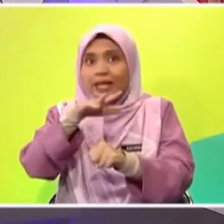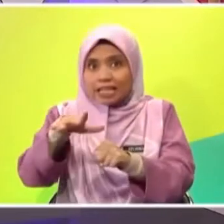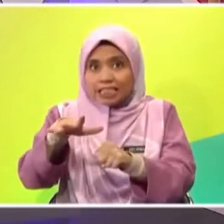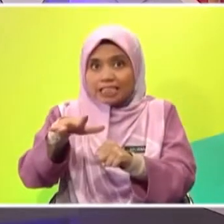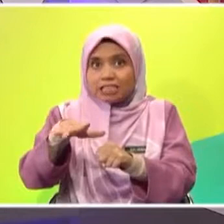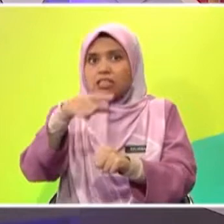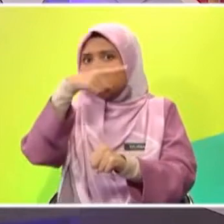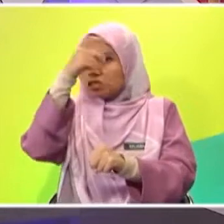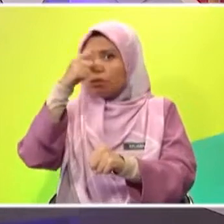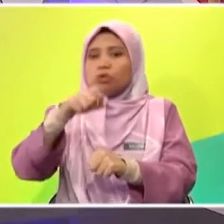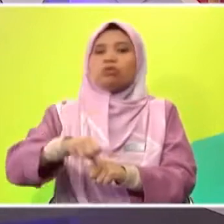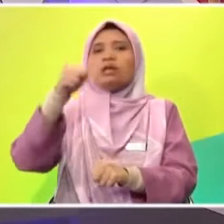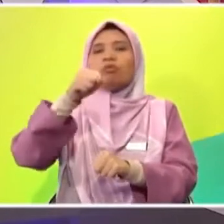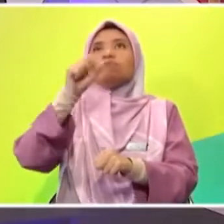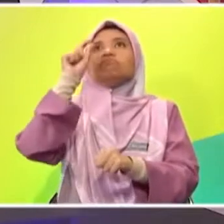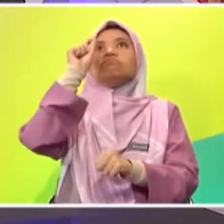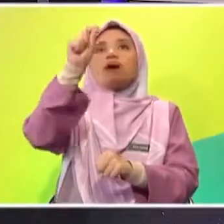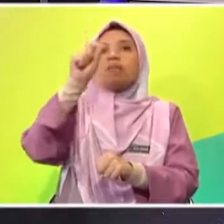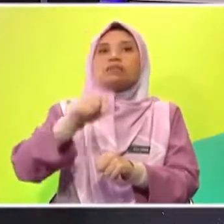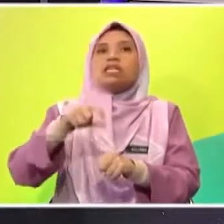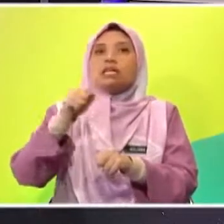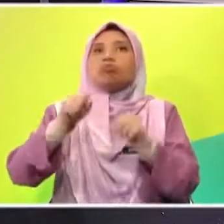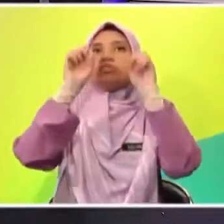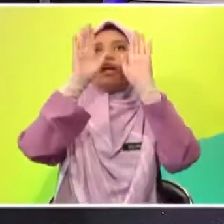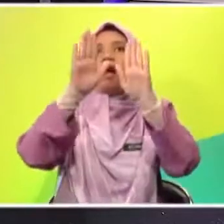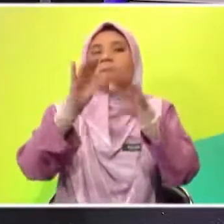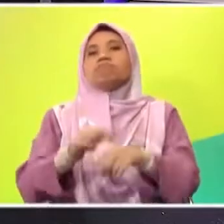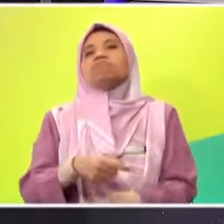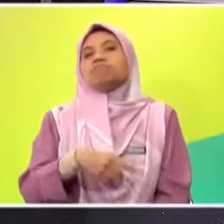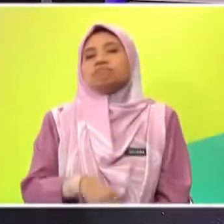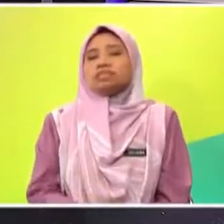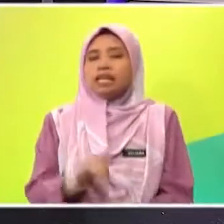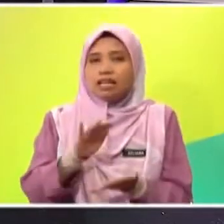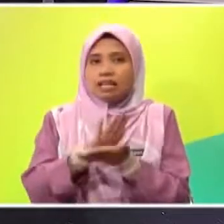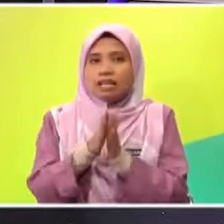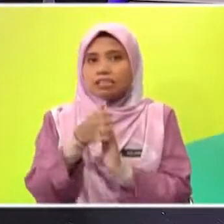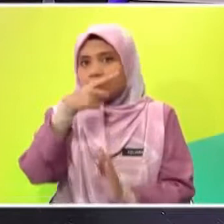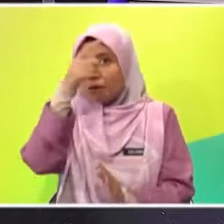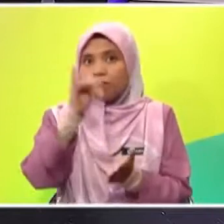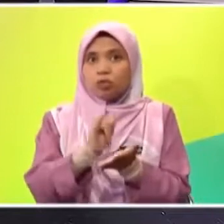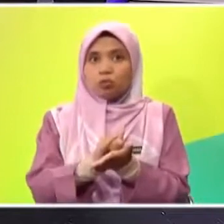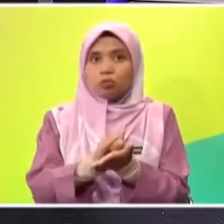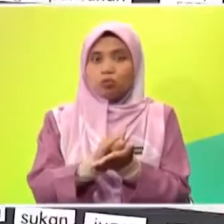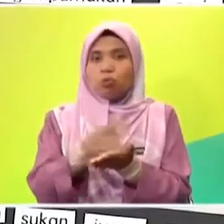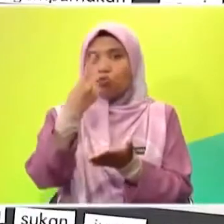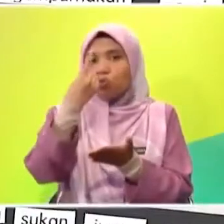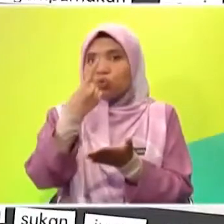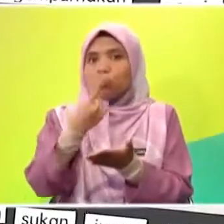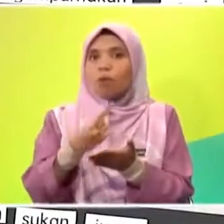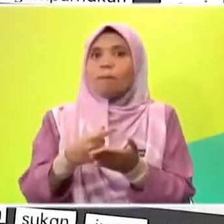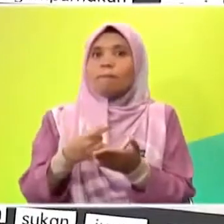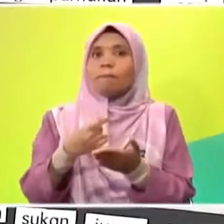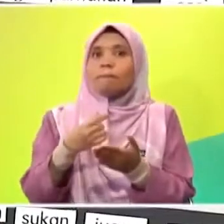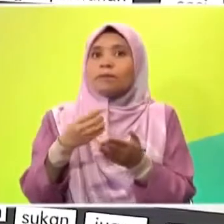untuk cabut tanpa cabut dan tanpa dan saya kira juga ibu bapak di rumah boleh menggunakan at ini untuk memperbaiki Sakamoto